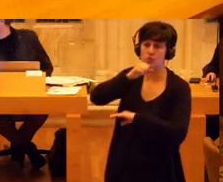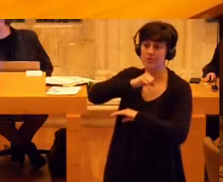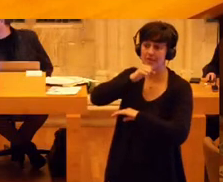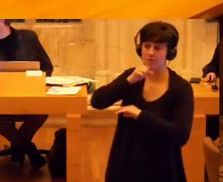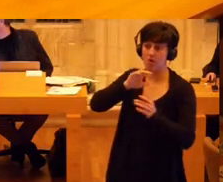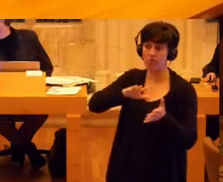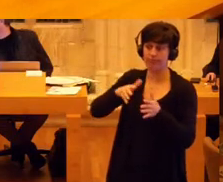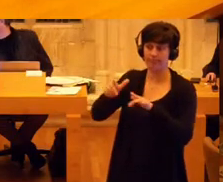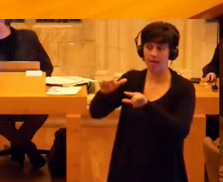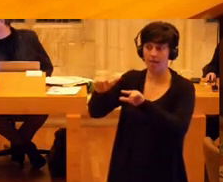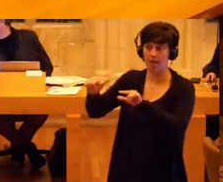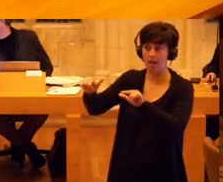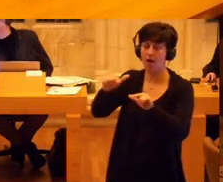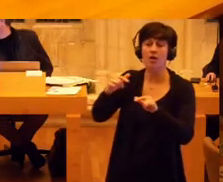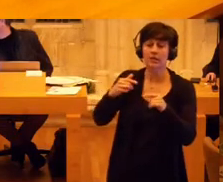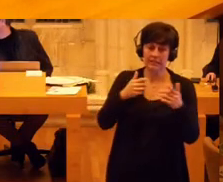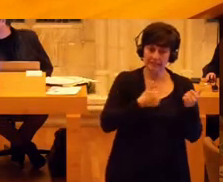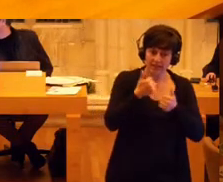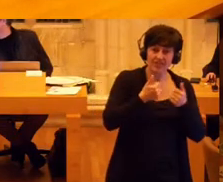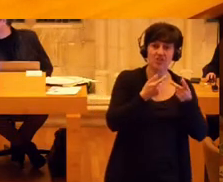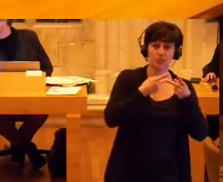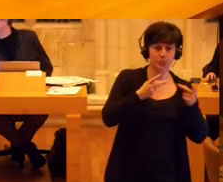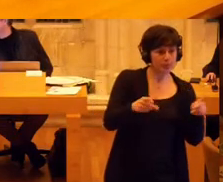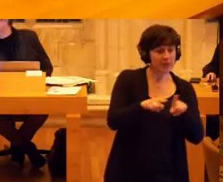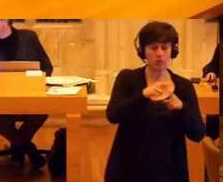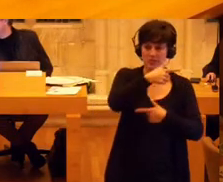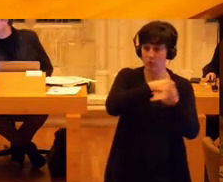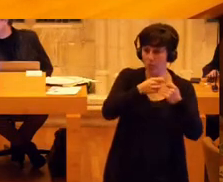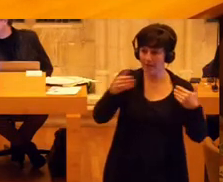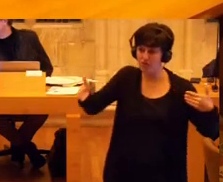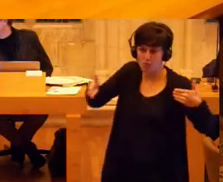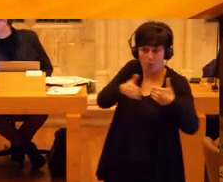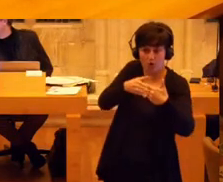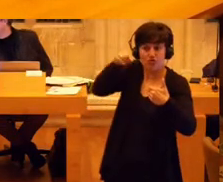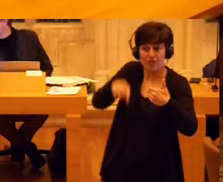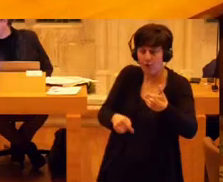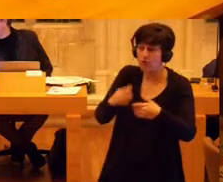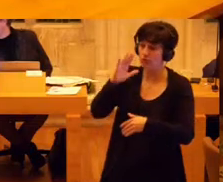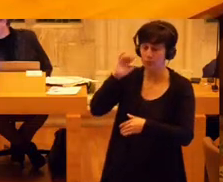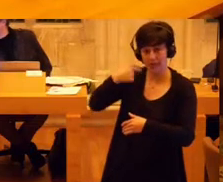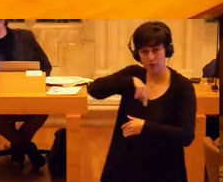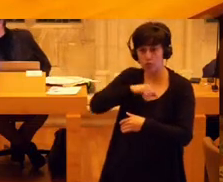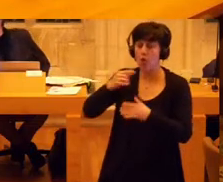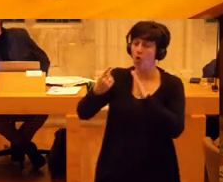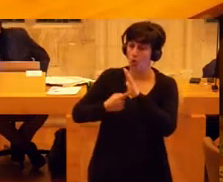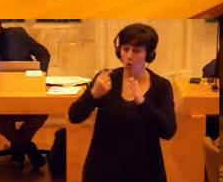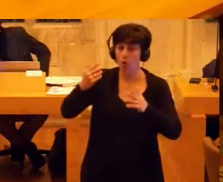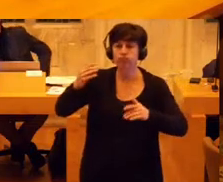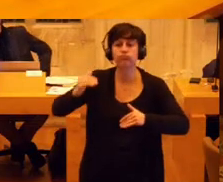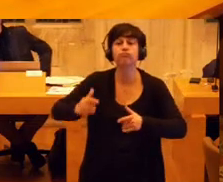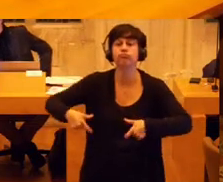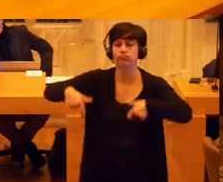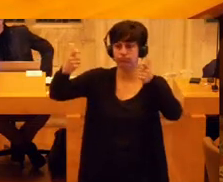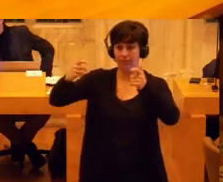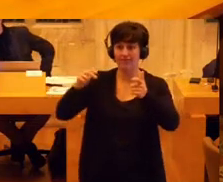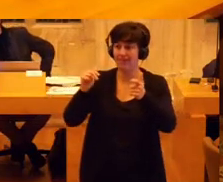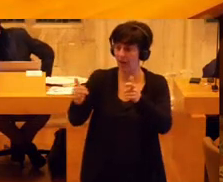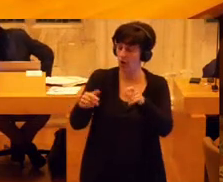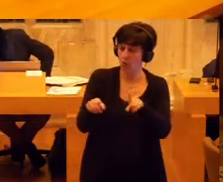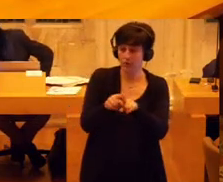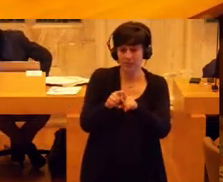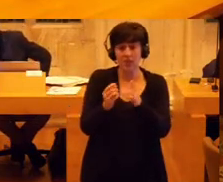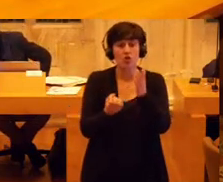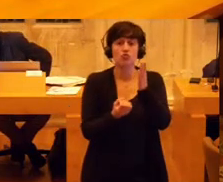à proximité des services publics et des commerces, et potentiellement à terme aussi la relocalisation d'un équipement qui pourra